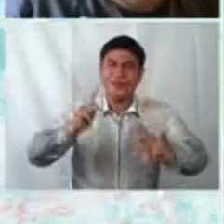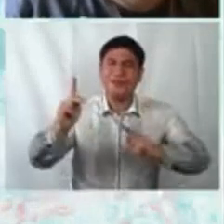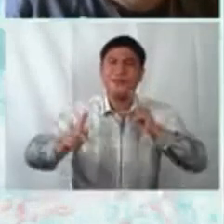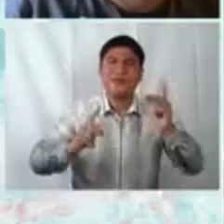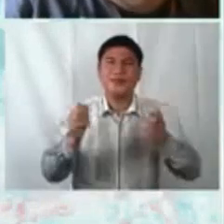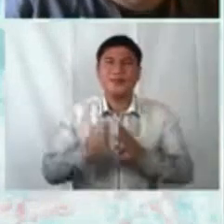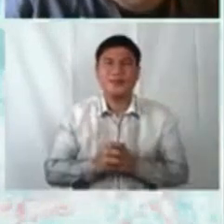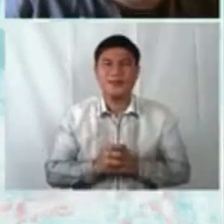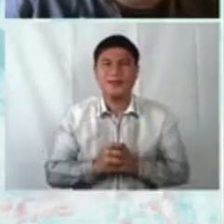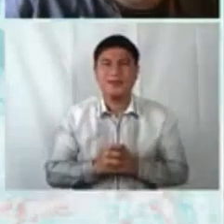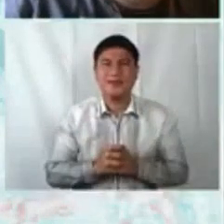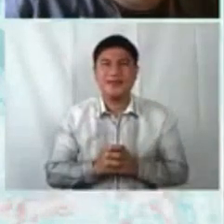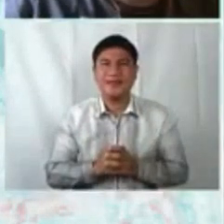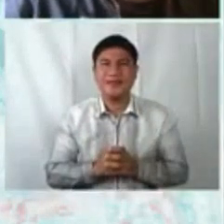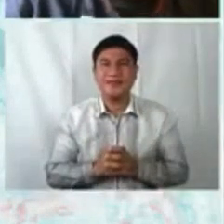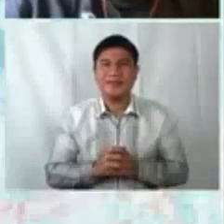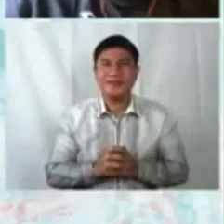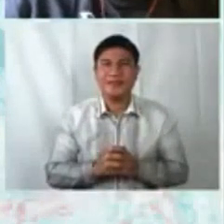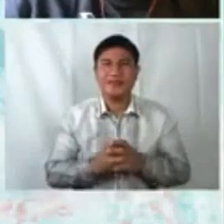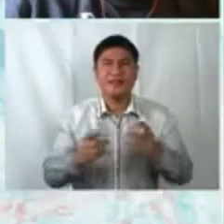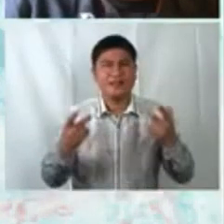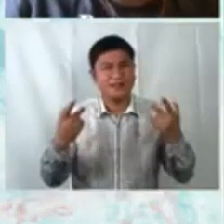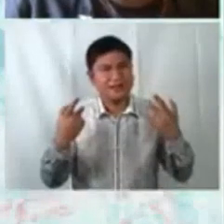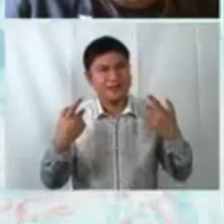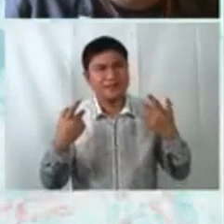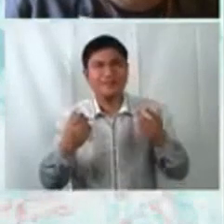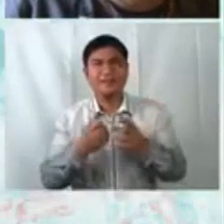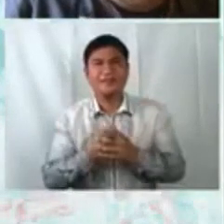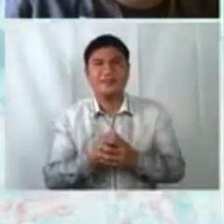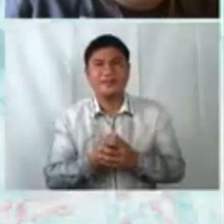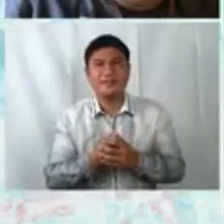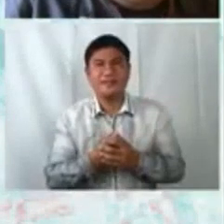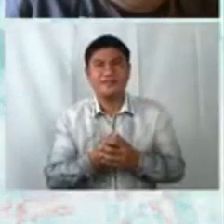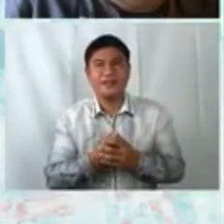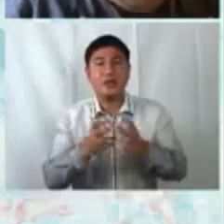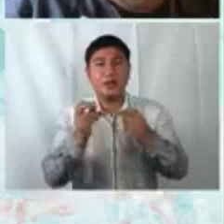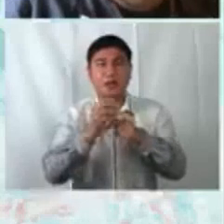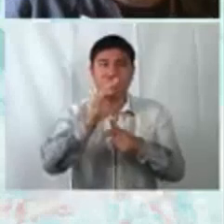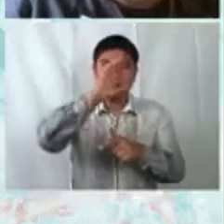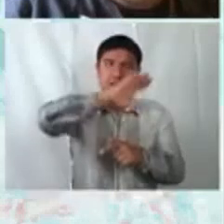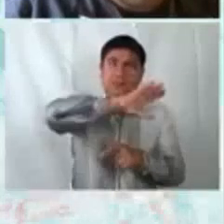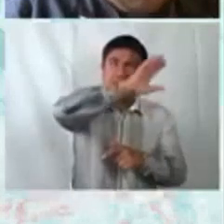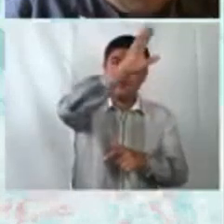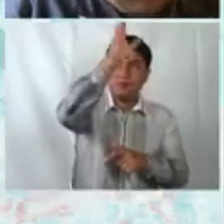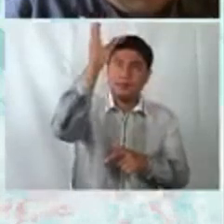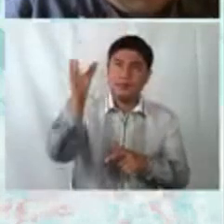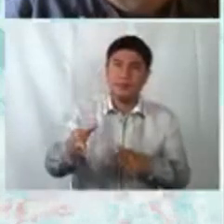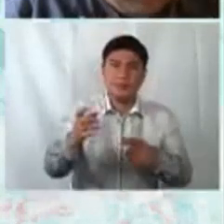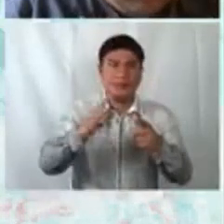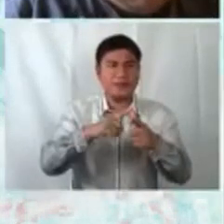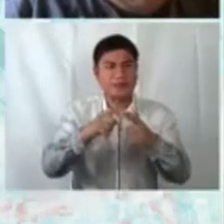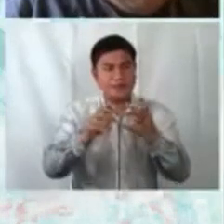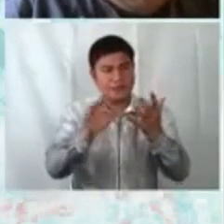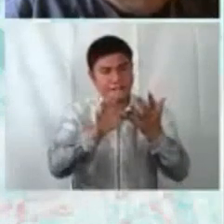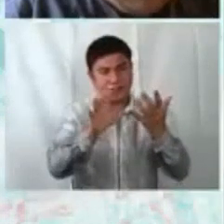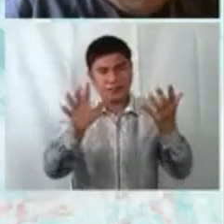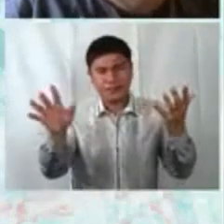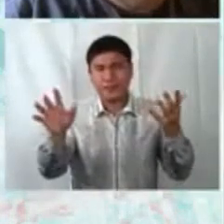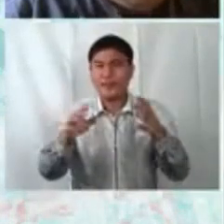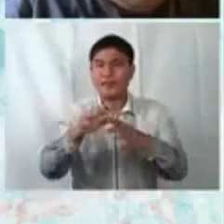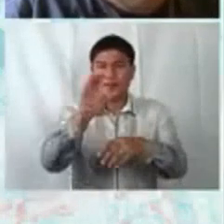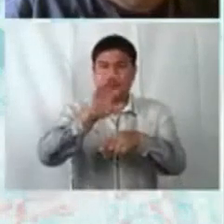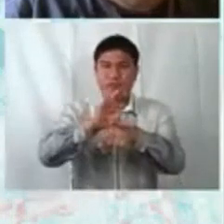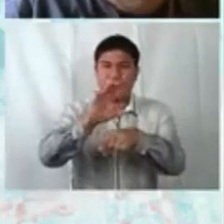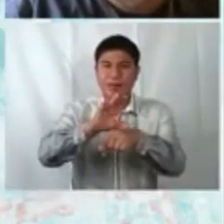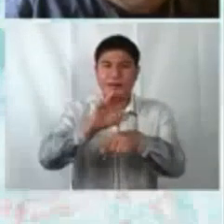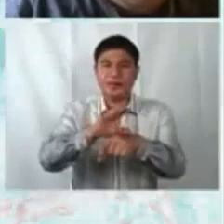Ang daming tao. Napapalumutian ng mga singkaban o arko ang mga ito at nakalinya mula sa simbahan ng Santa Magdalena